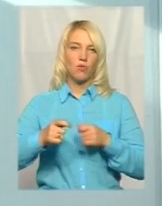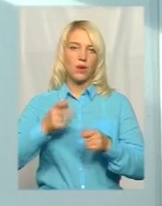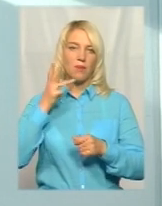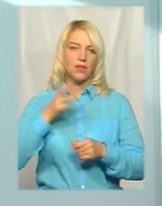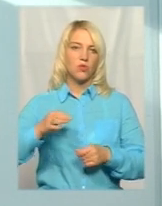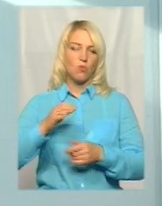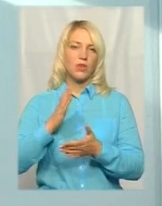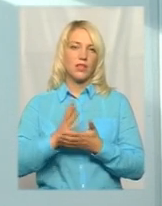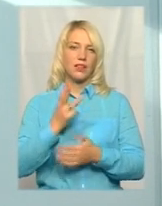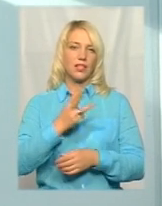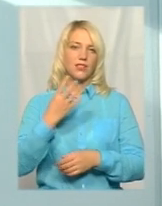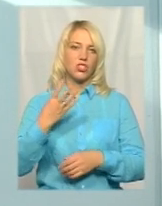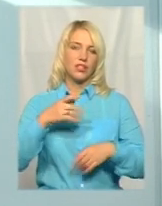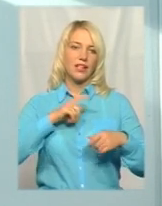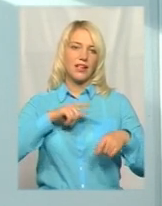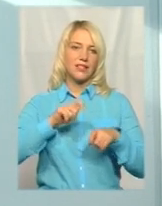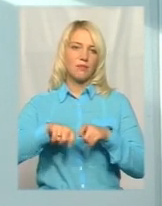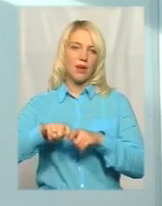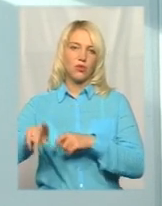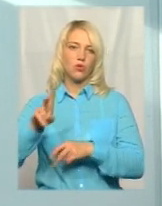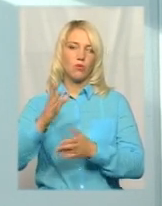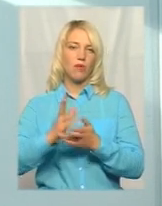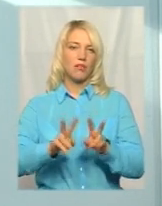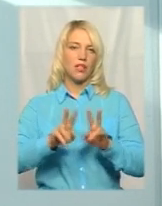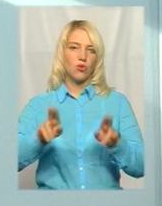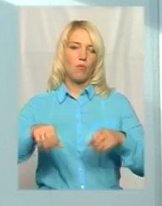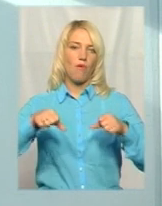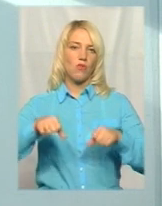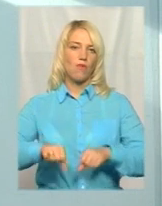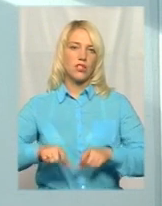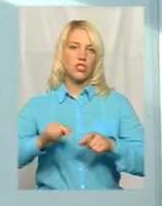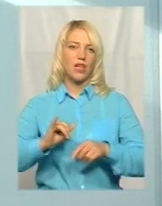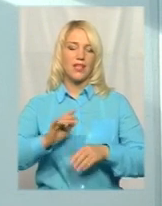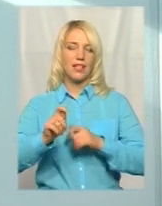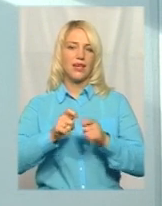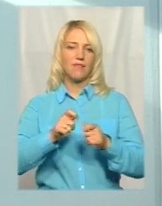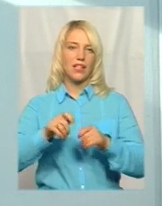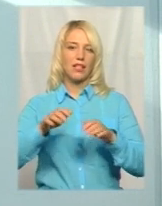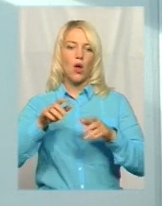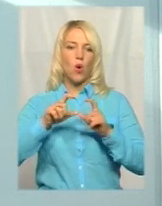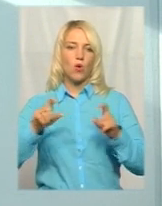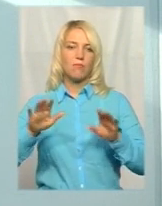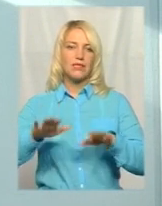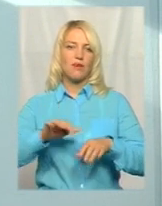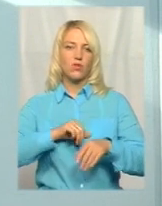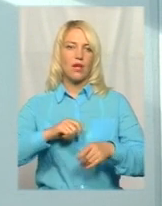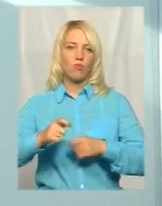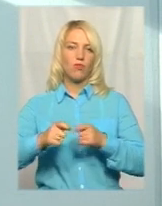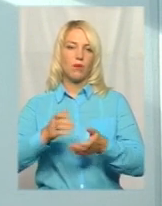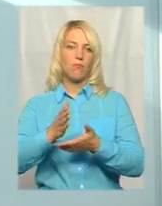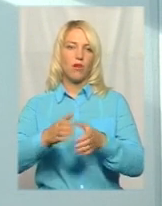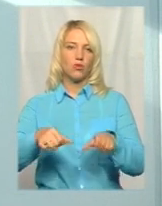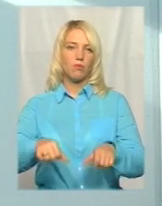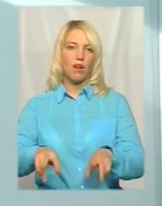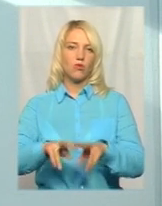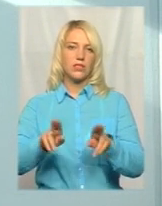є 34 інспектора, які мають аналогічні повноваження, і керівники органів місцевого самоврядування мають право,